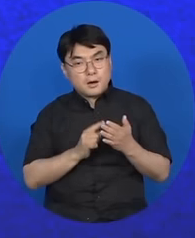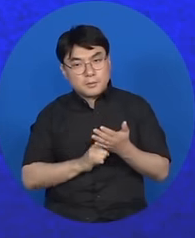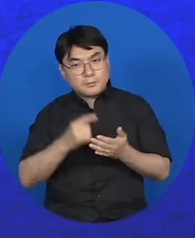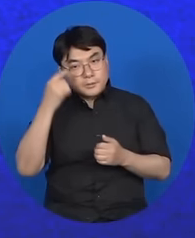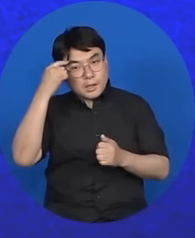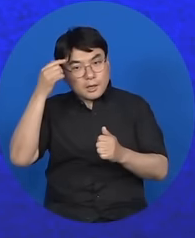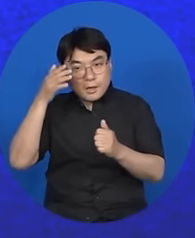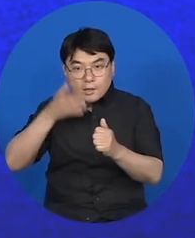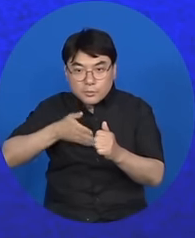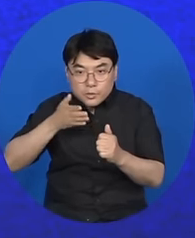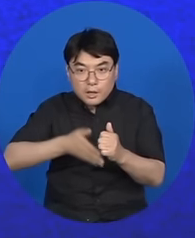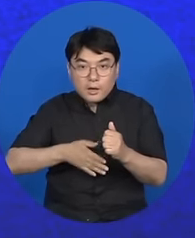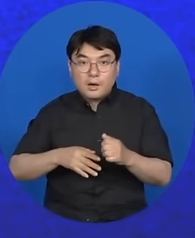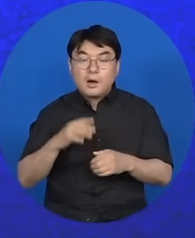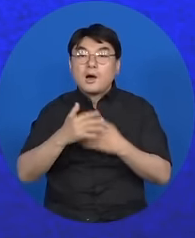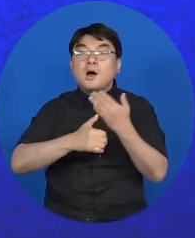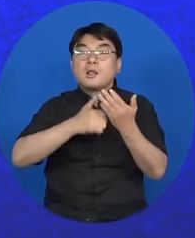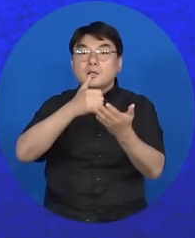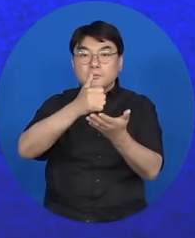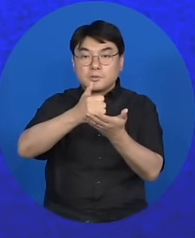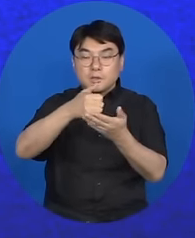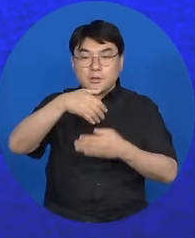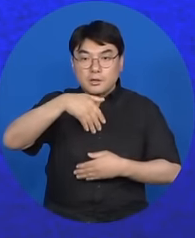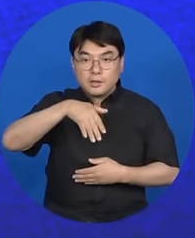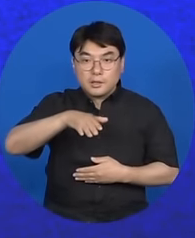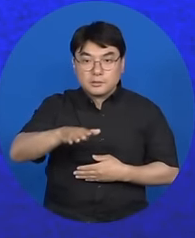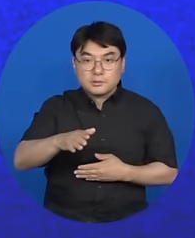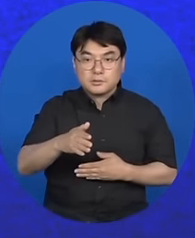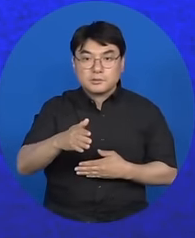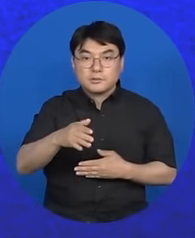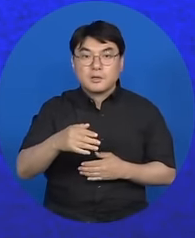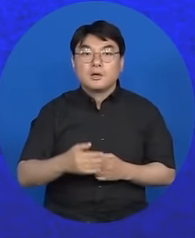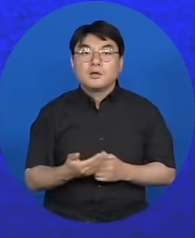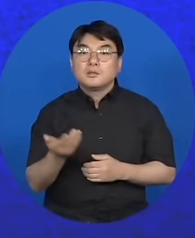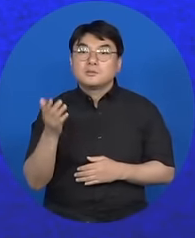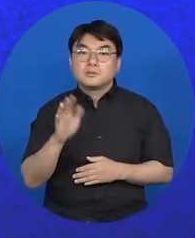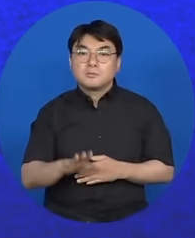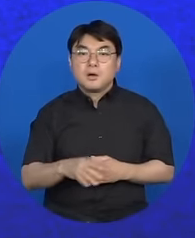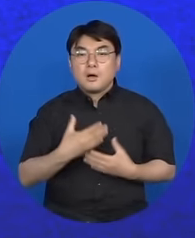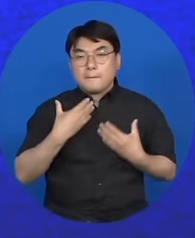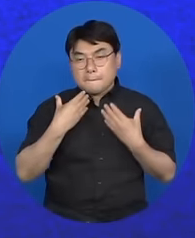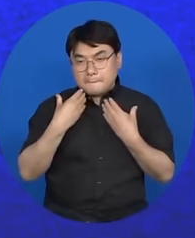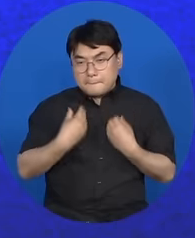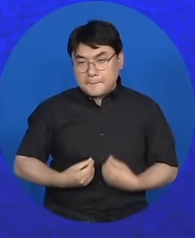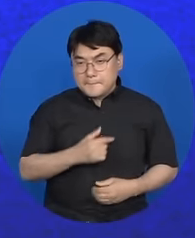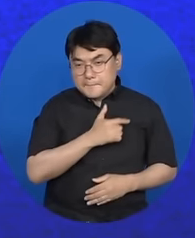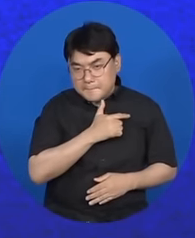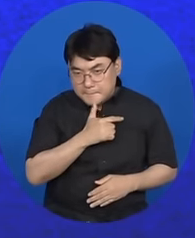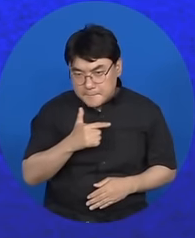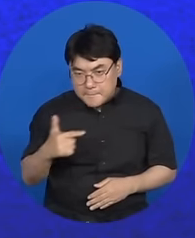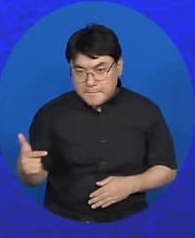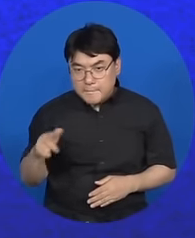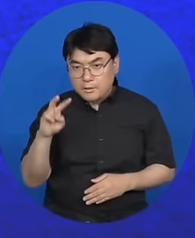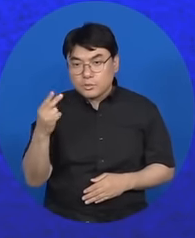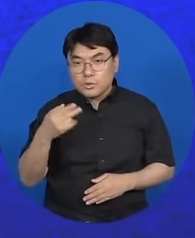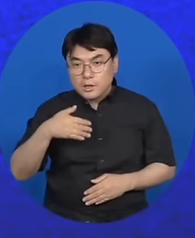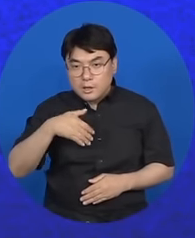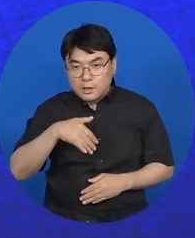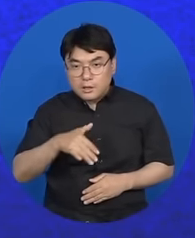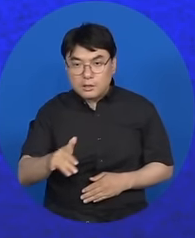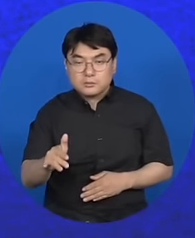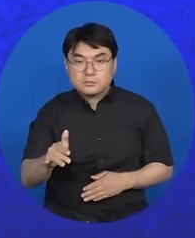보시길 바랍니다. 하나님께 나아갔지만 너무나 큰 실망을 안고 되돌아가는 사람이 바로 이